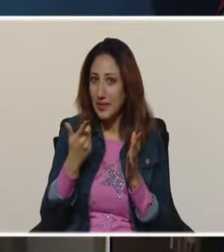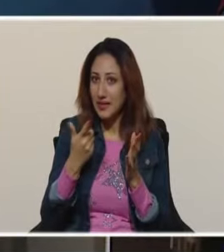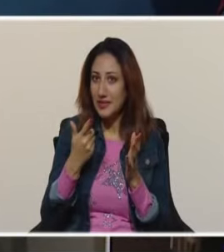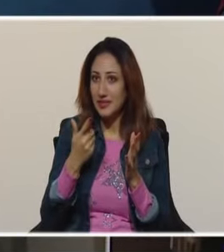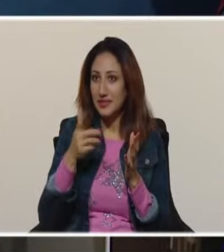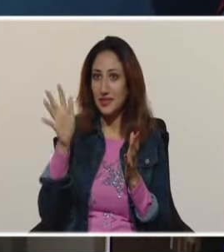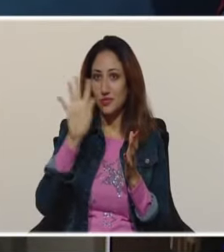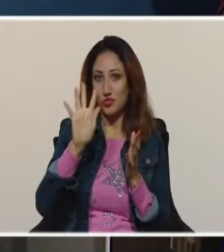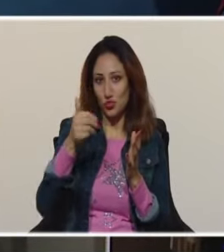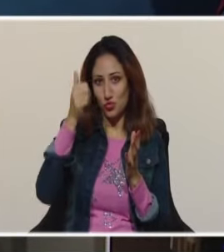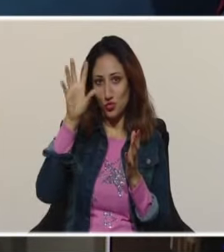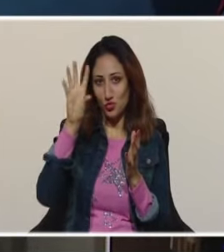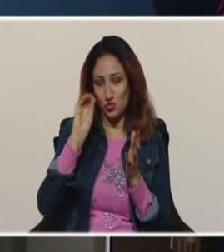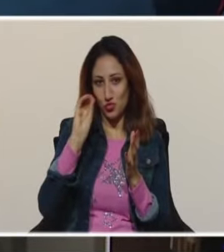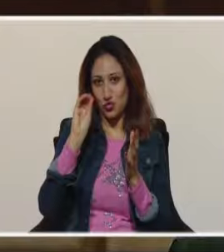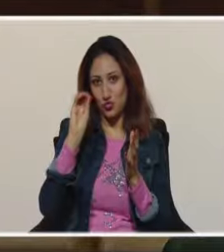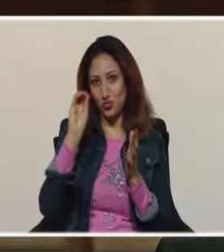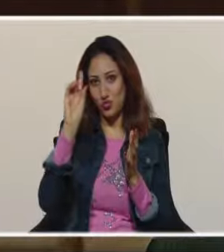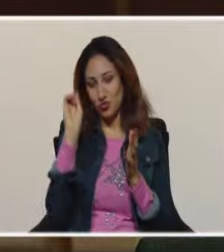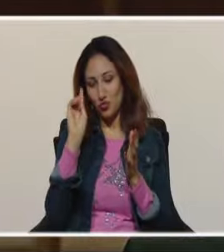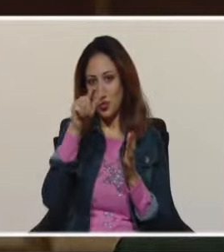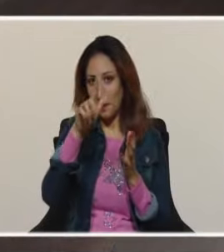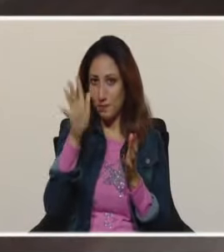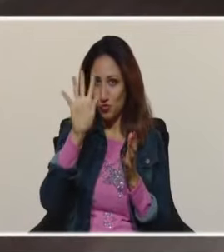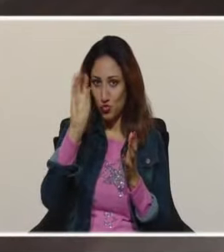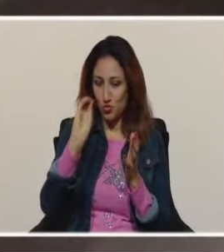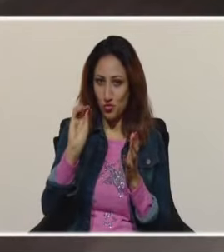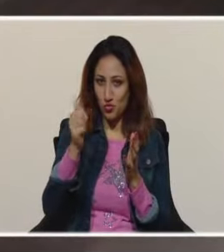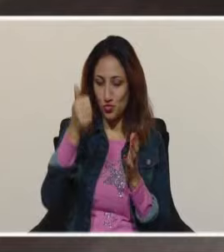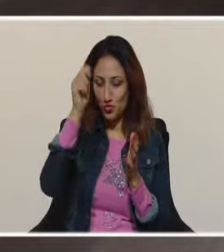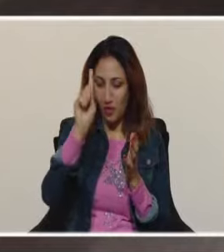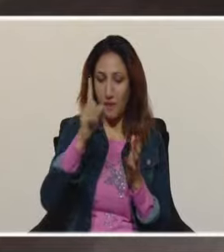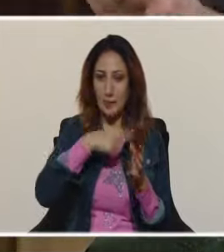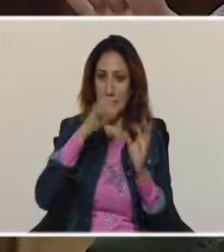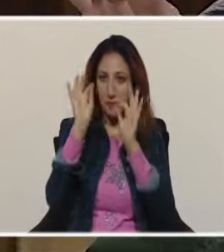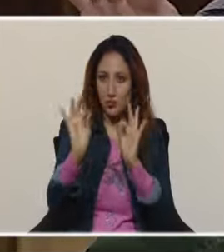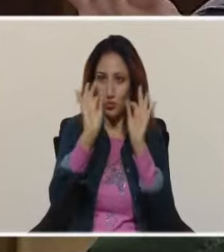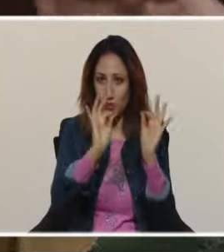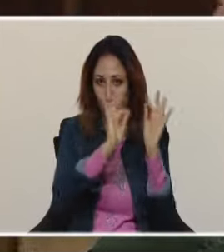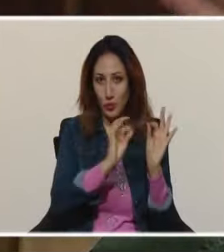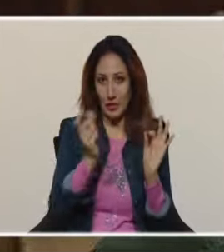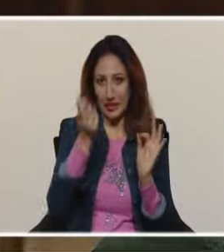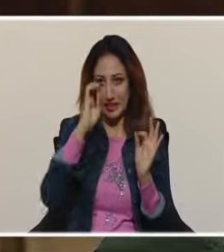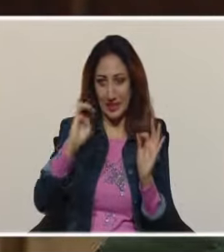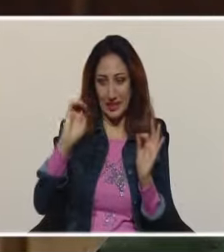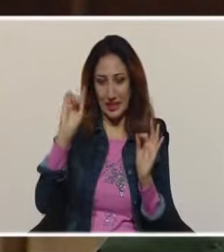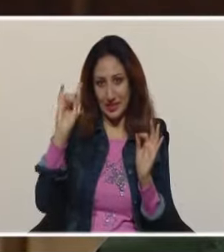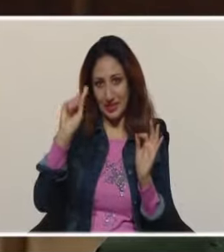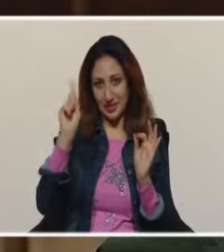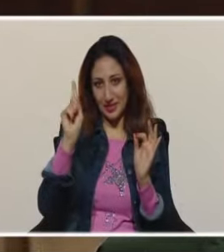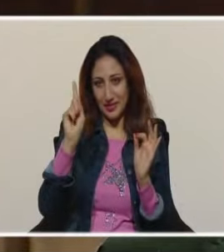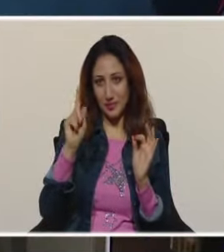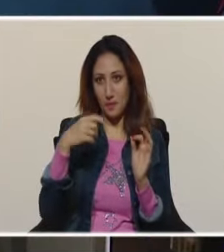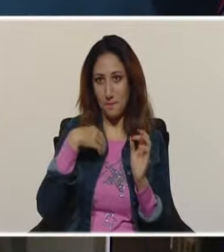شاهر. وانت؟ شهاب. نجلاء الجبالي. ندى الجبالي. هم دول. لا لا حتى الان يعني. وحضرتك